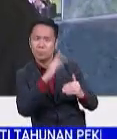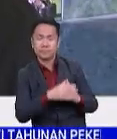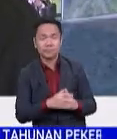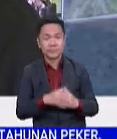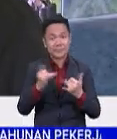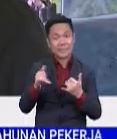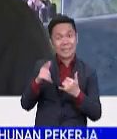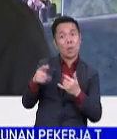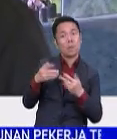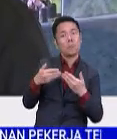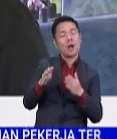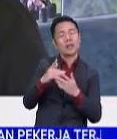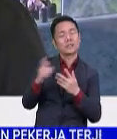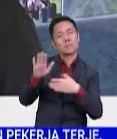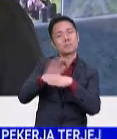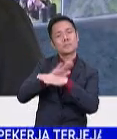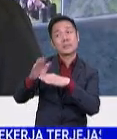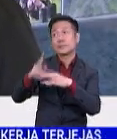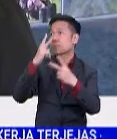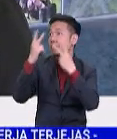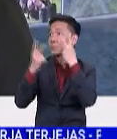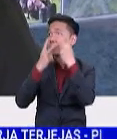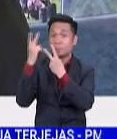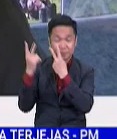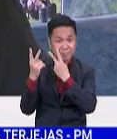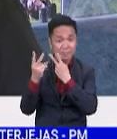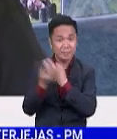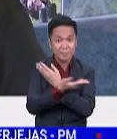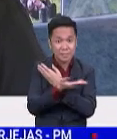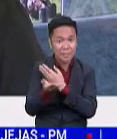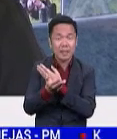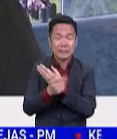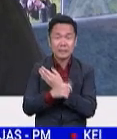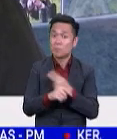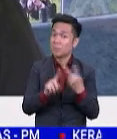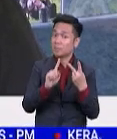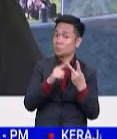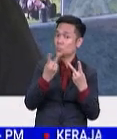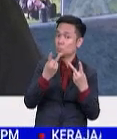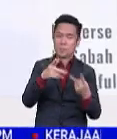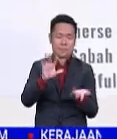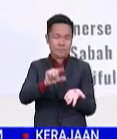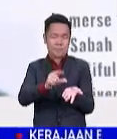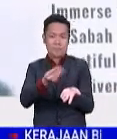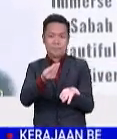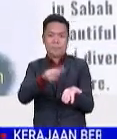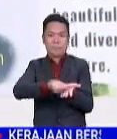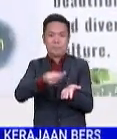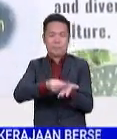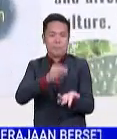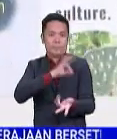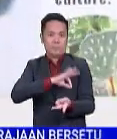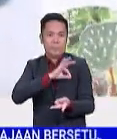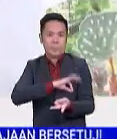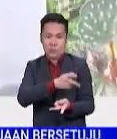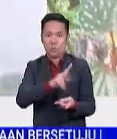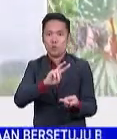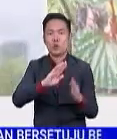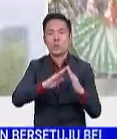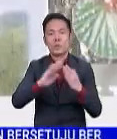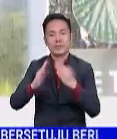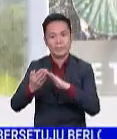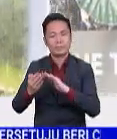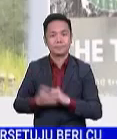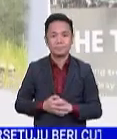pembukaan Eko pelancongan ini dapat memberi 1 second income kepada komite dan ini sangat-sangat Baik ke